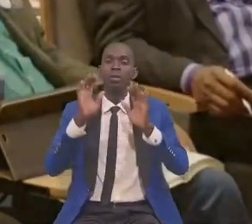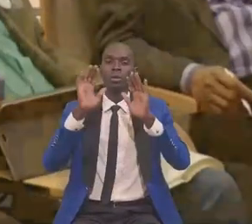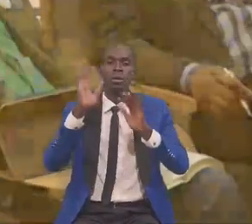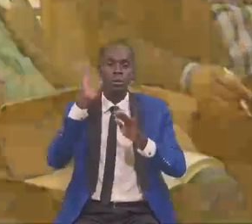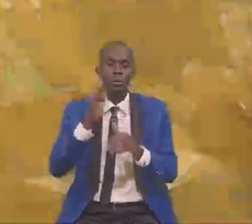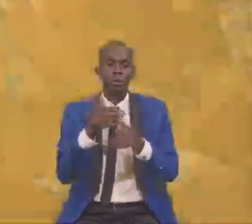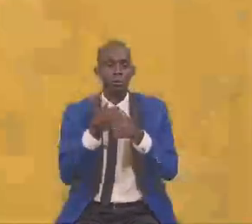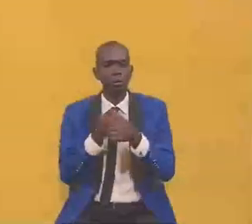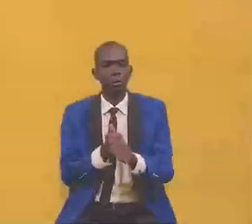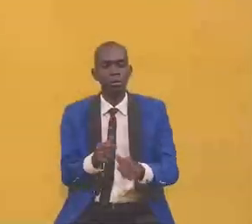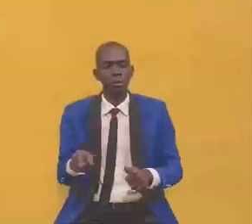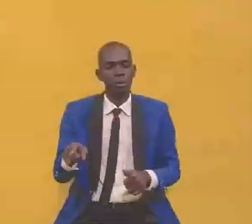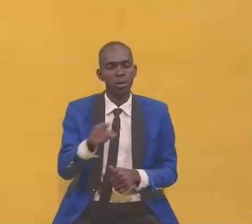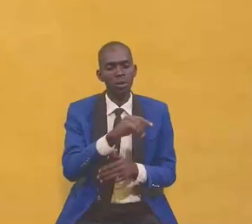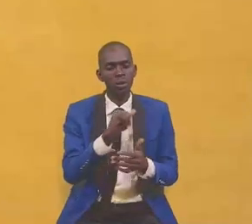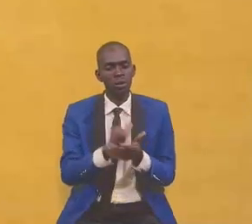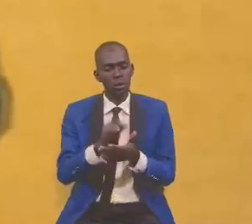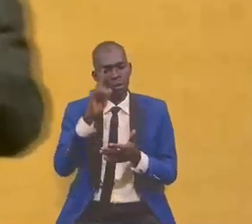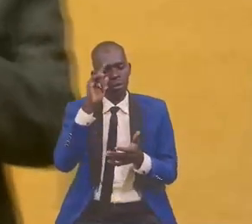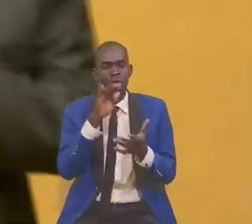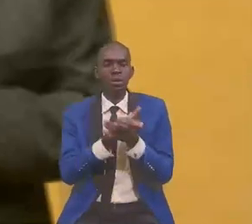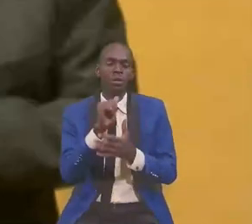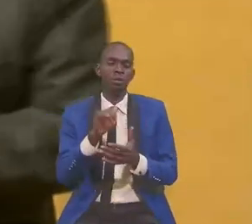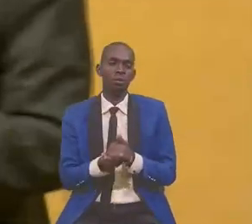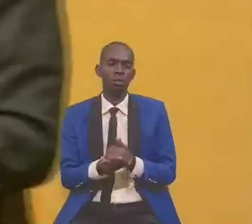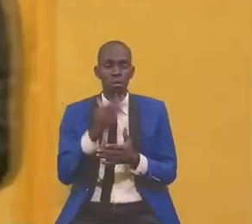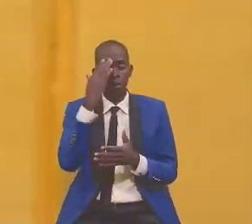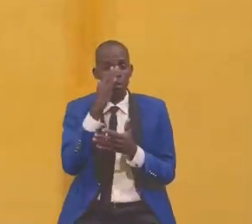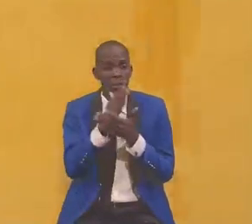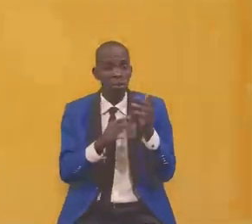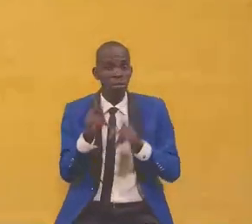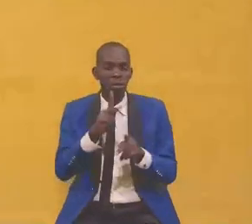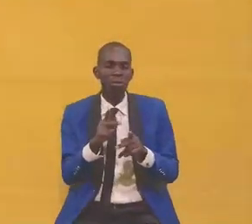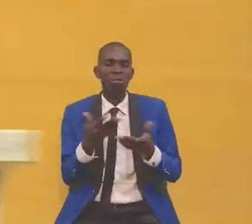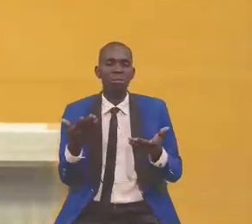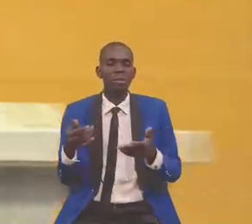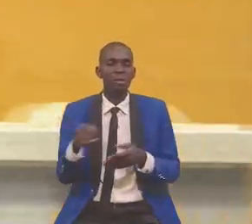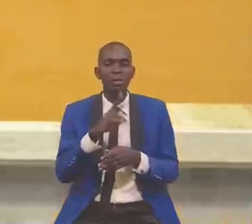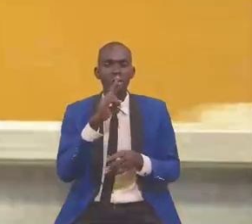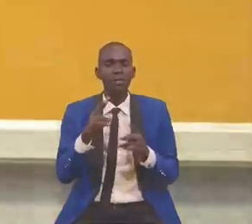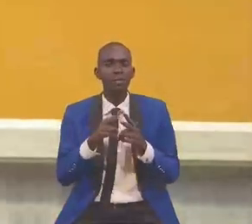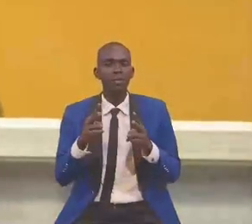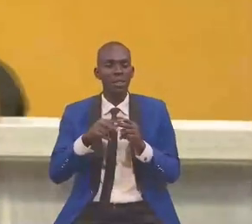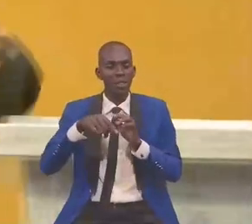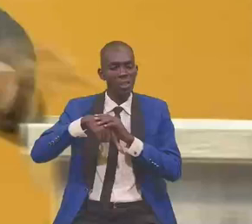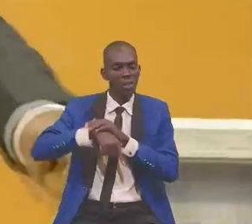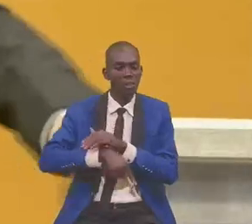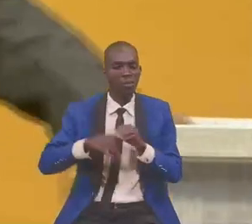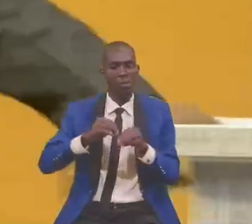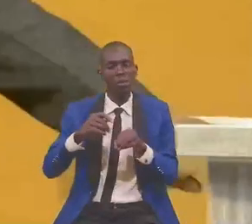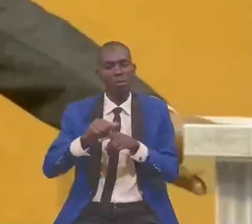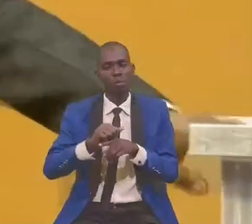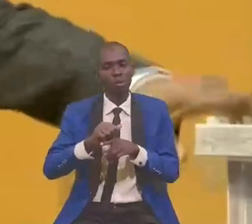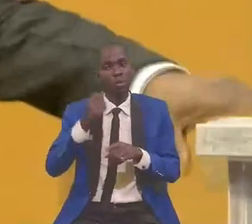auront cru. Certaines personnes, ils sont profonds dans la théologie et ils